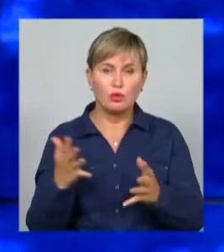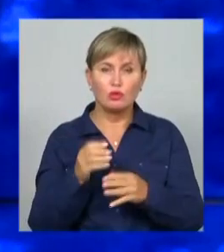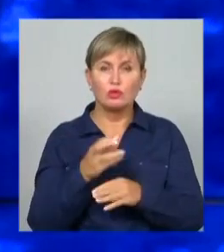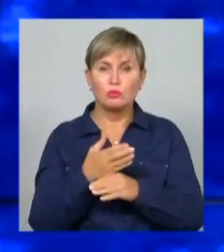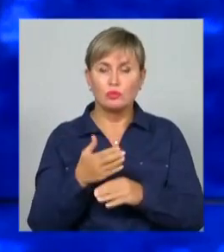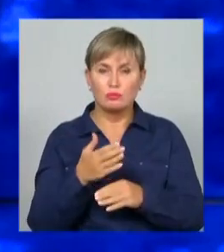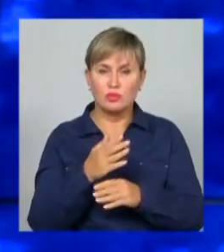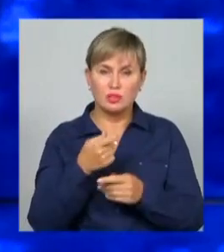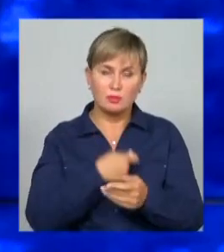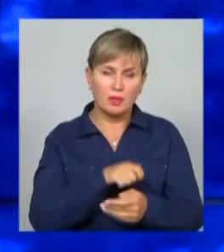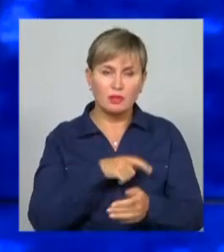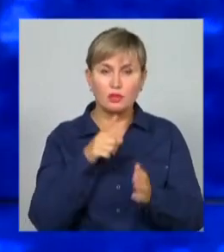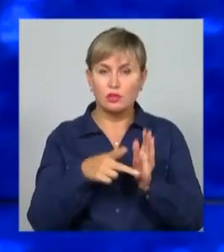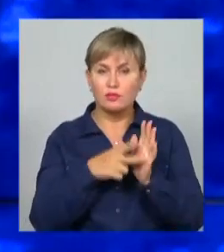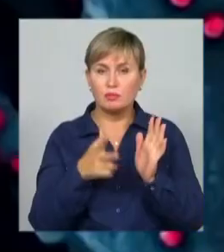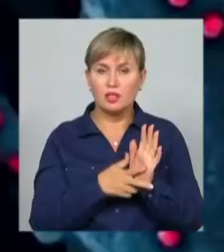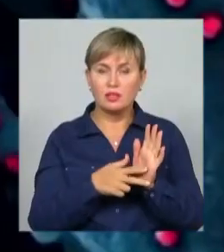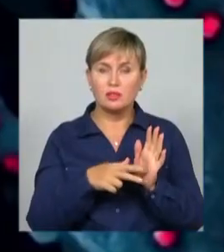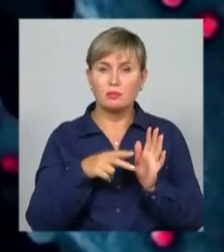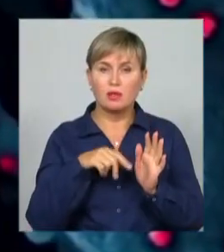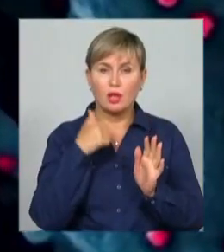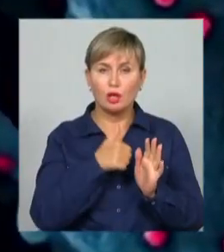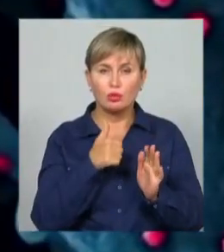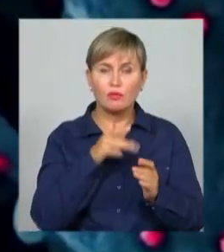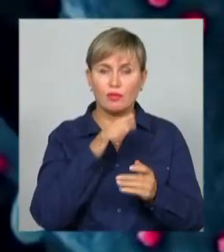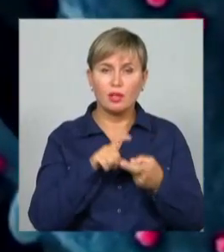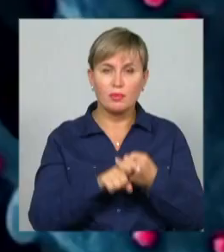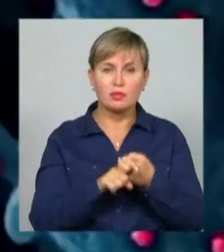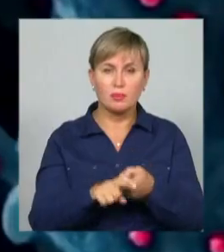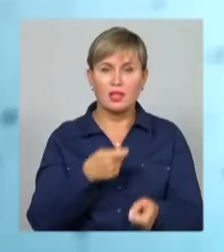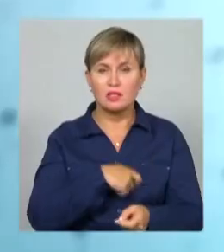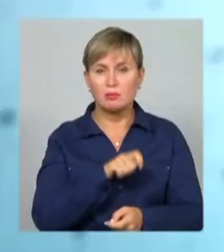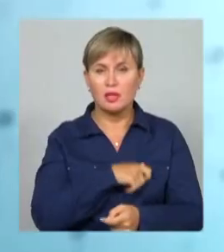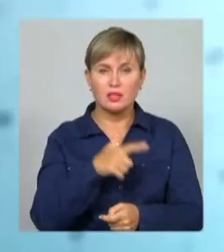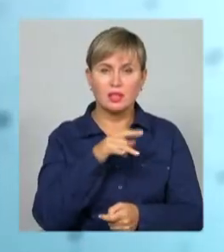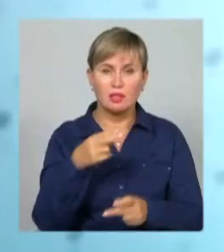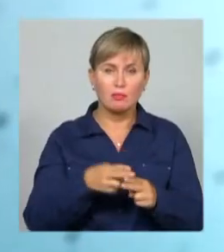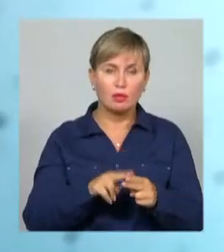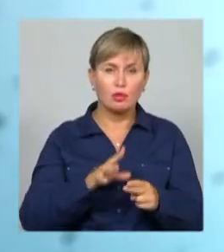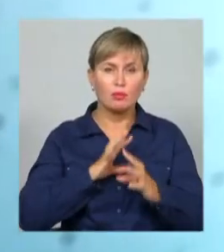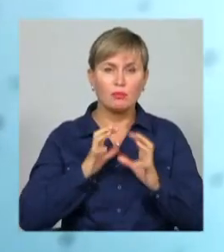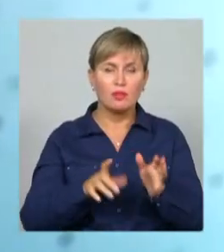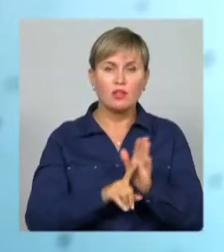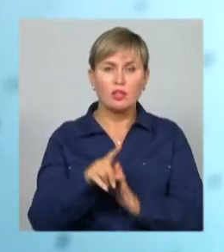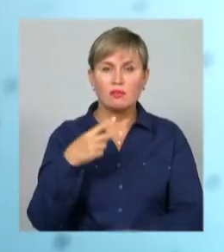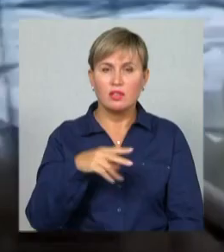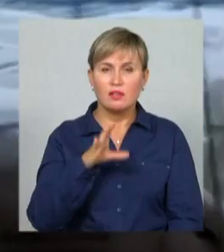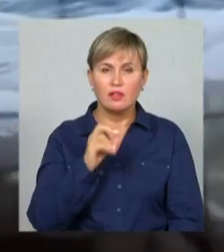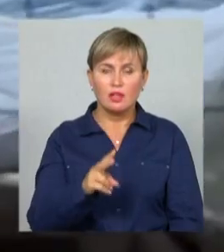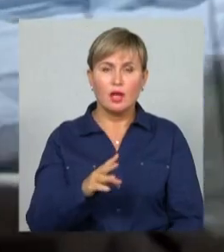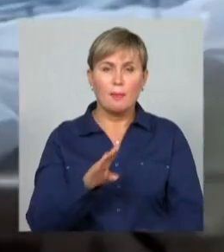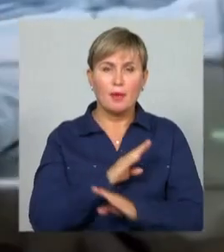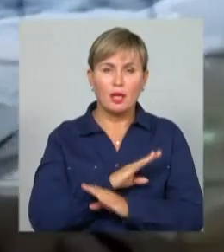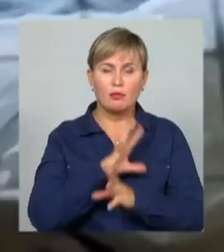испанка в 1918 году. Во время пандемии испанского гриппа, который свирепствовал в мире в начале 20 века, погибло